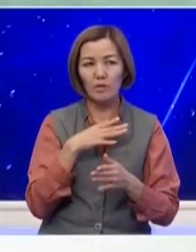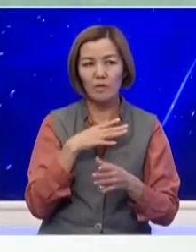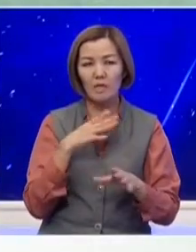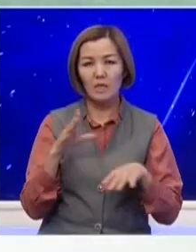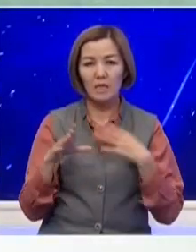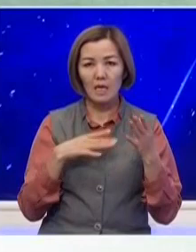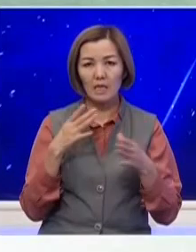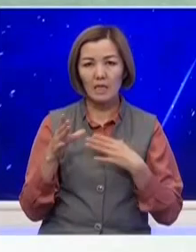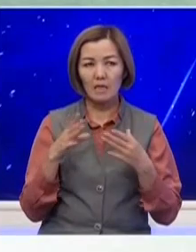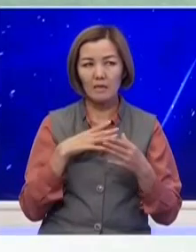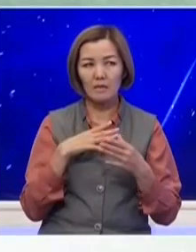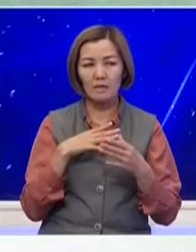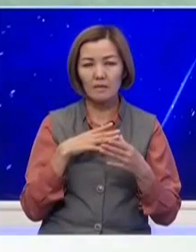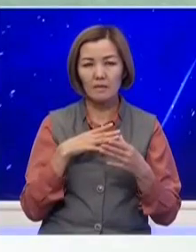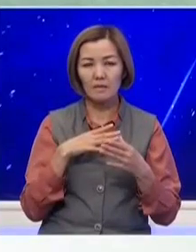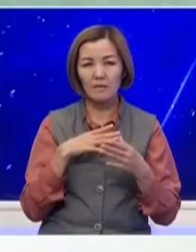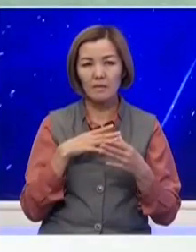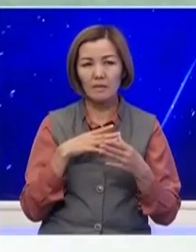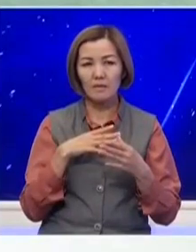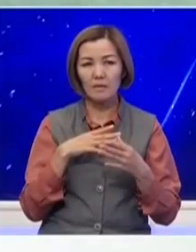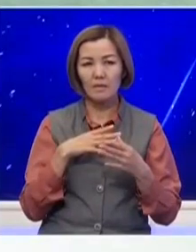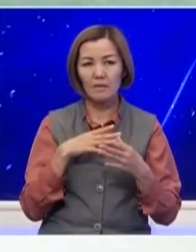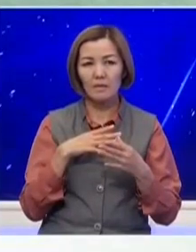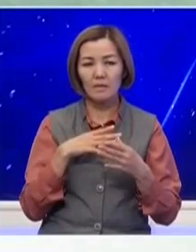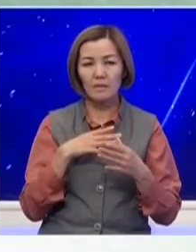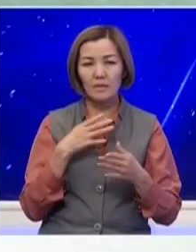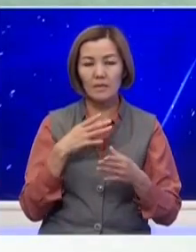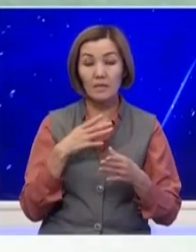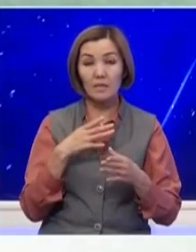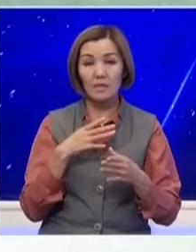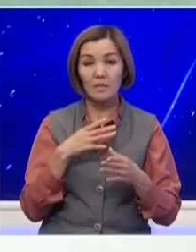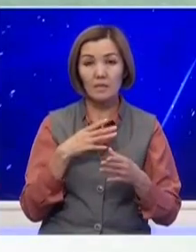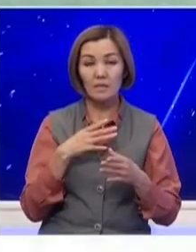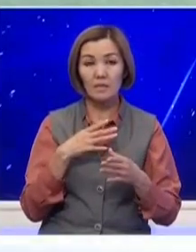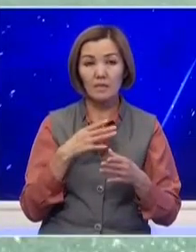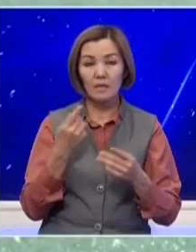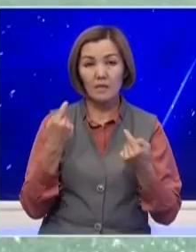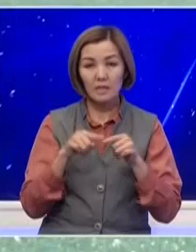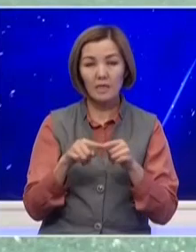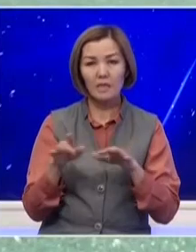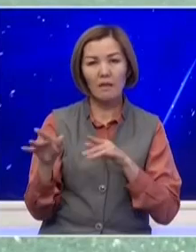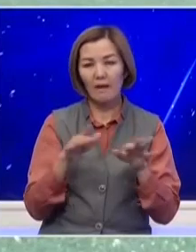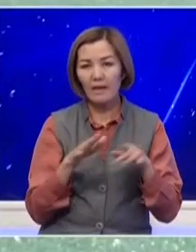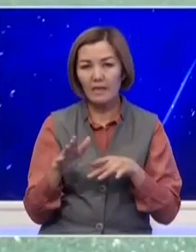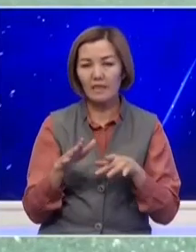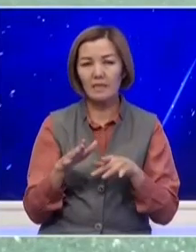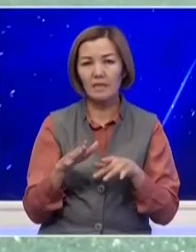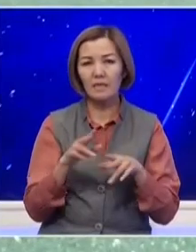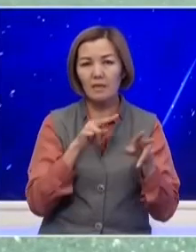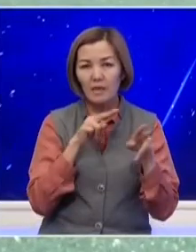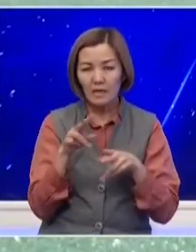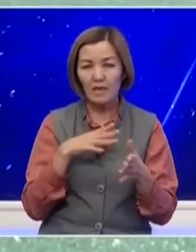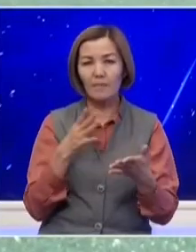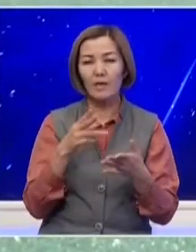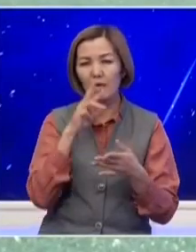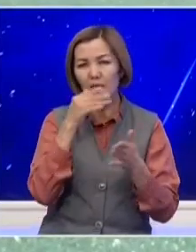дайындалғанымыз, дайындалып сол кезде өзіміз жаттығуда өзіміздің тактикалық, техникалық әрекеттерді қарап, сол удар